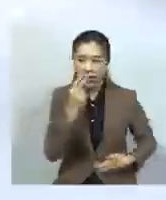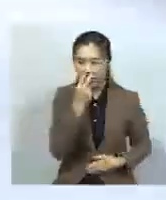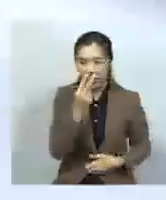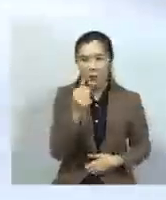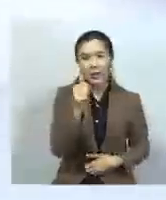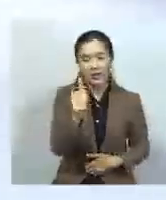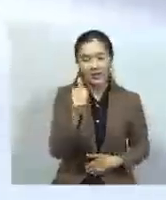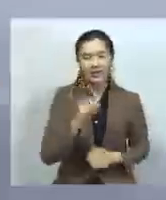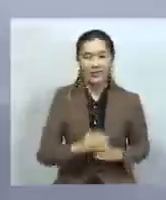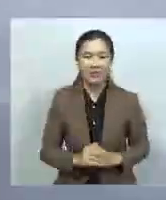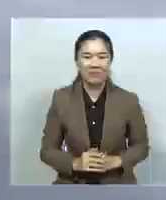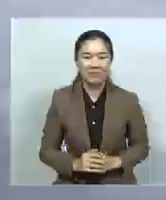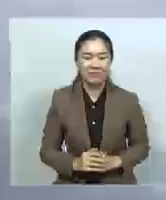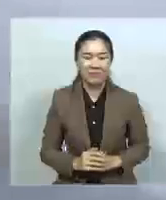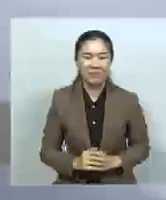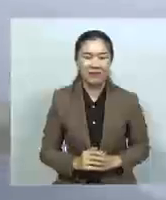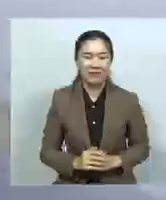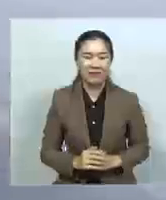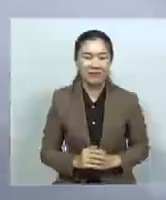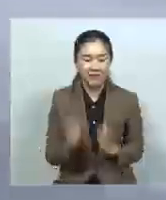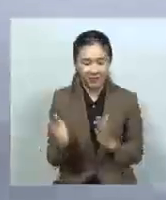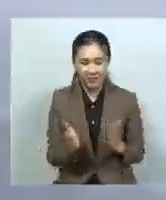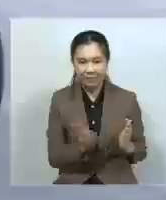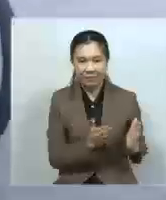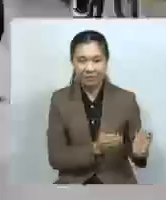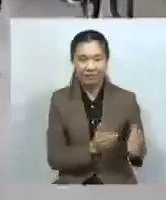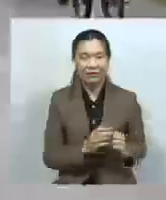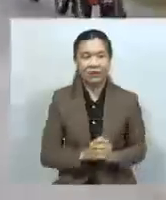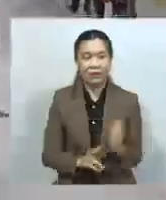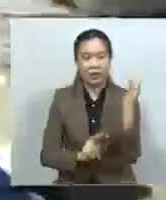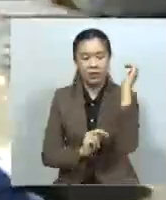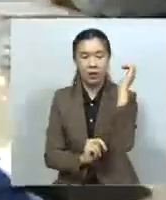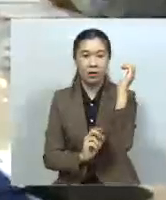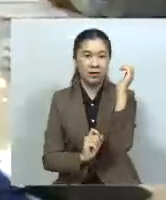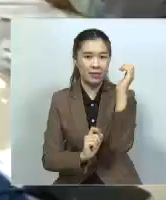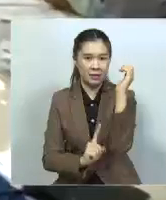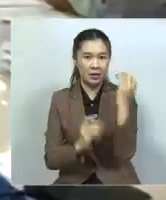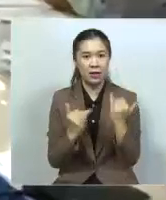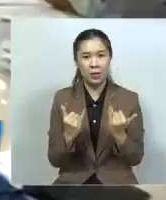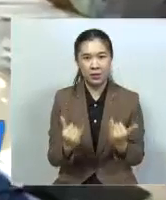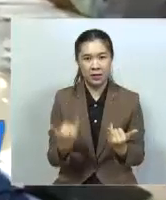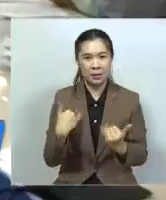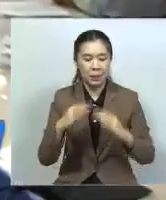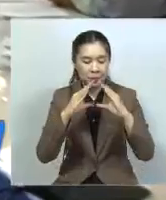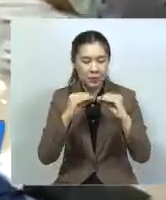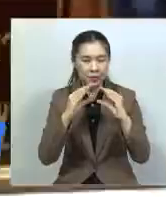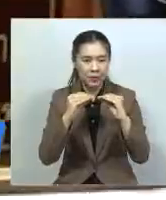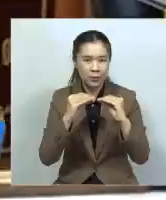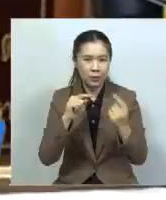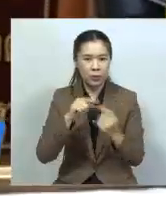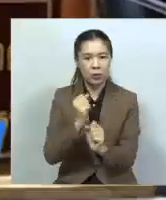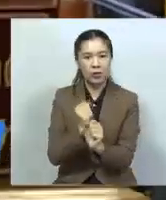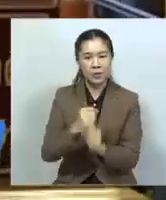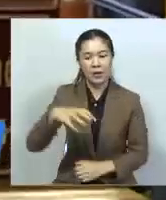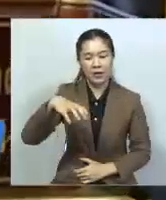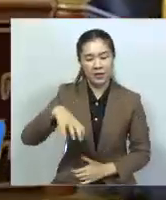ารถเข้าไปดูข้อมูลได้ค่ะ ไปที่จังหวัดนครศรีธรรมราชนะคะวันนี้ก็มีการประชุมกันนี่ค่ะของหน่วย